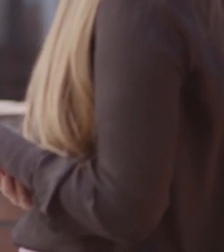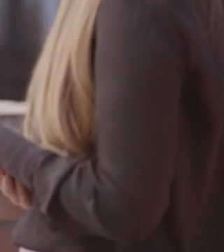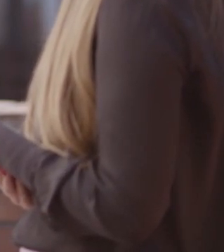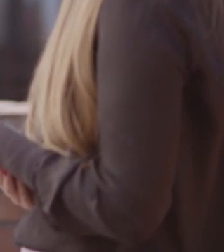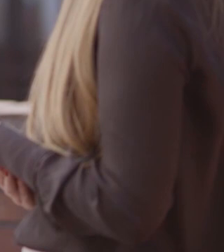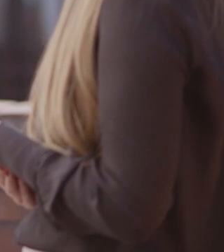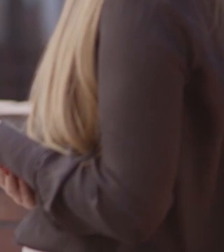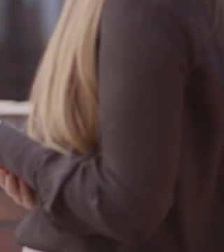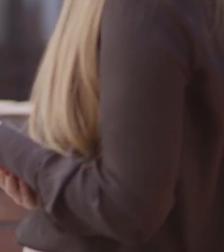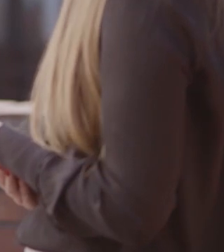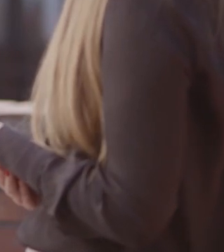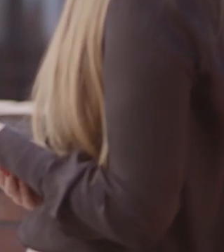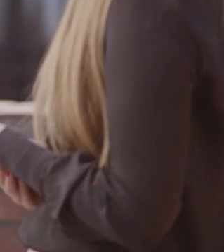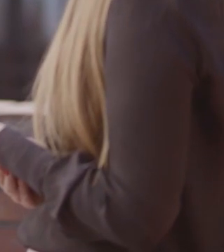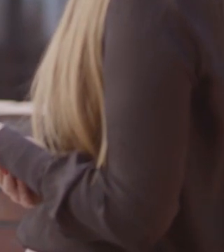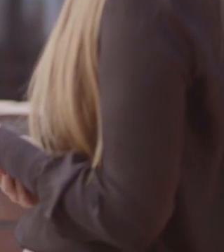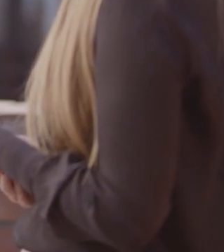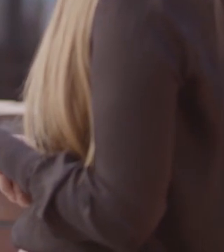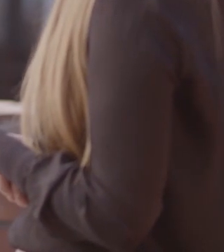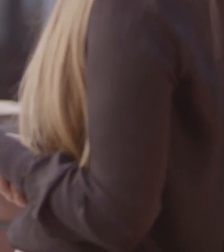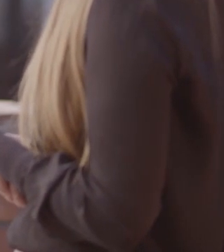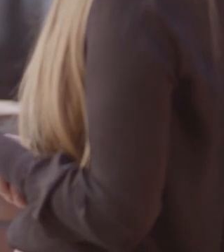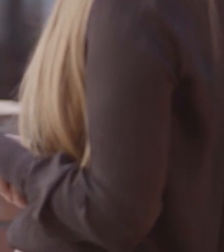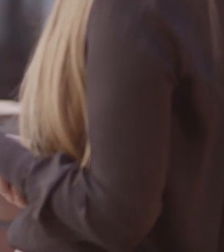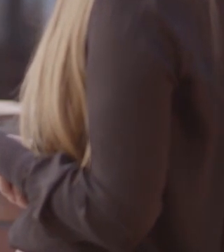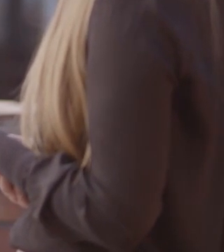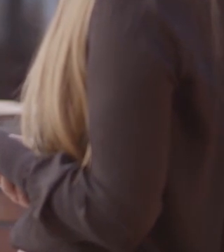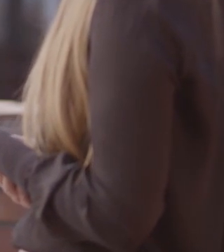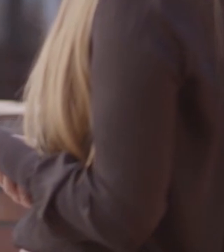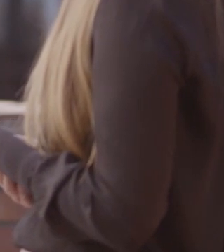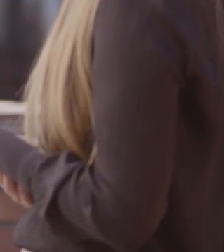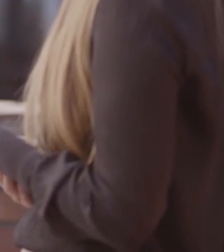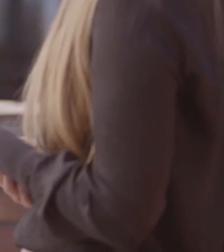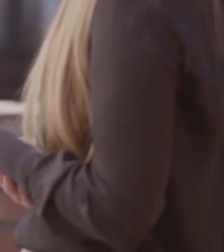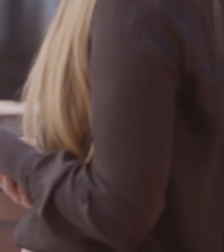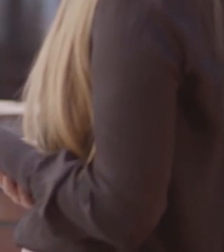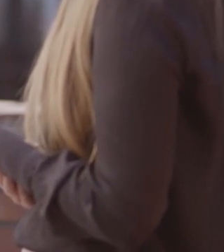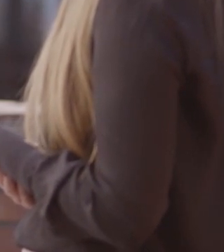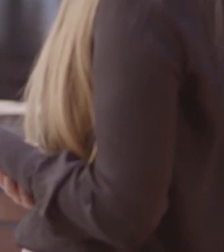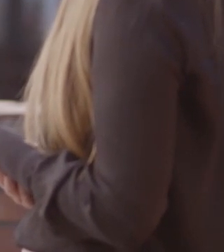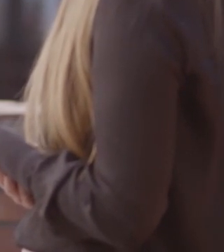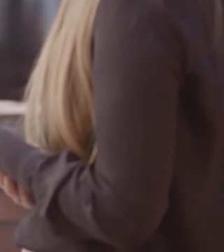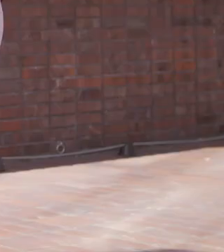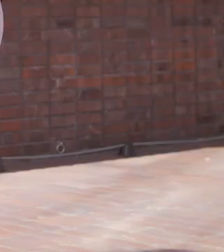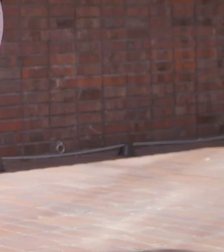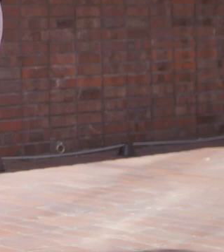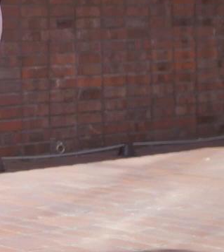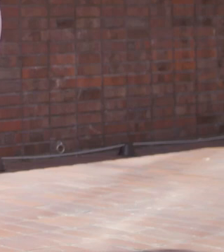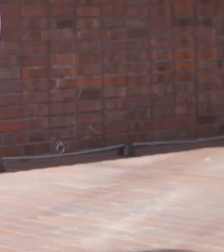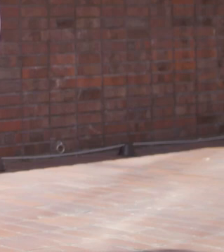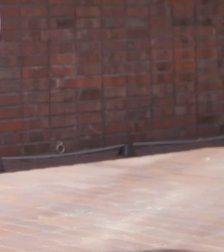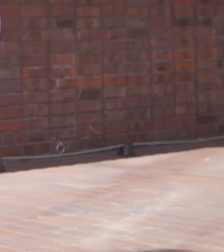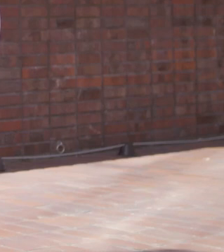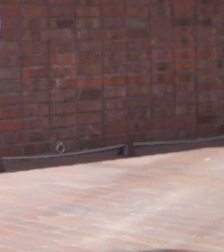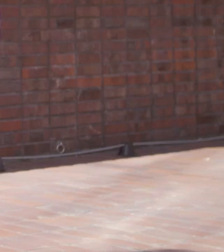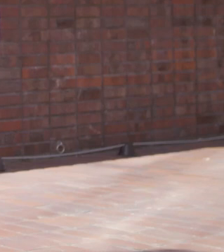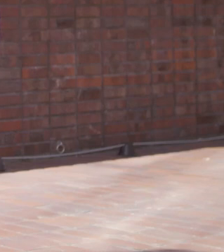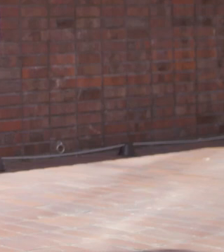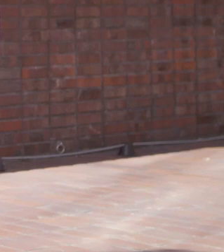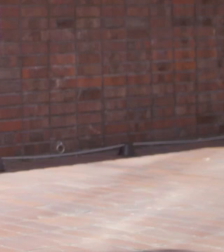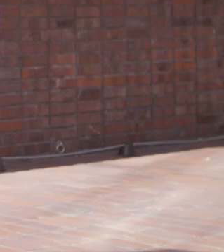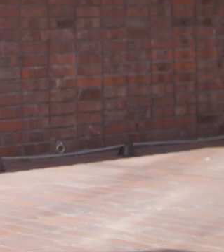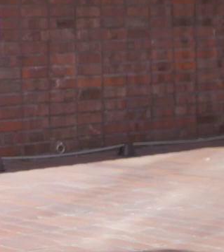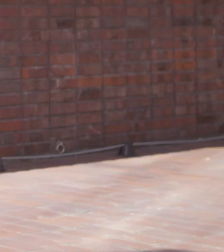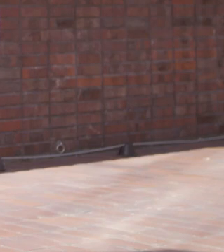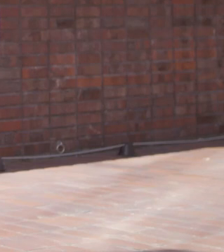kuchni, pomieszczeń przeznaczonych do nauki, do rozrywki, pokoje są wyposażone w internet. Jeżeli chcemy otrzymać takie miejsce w